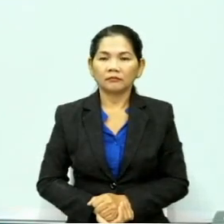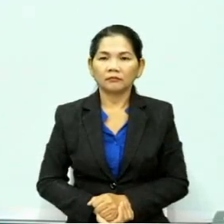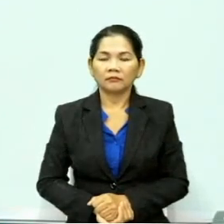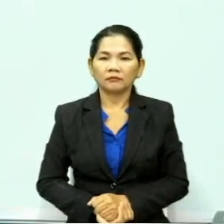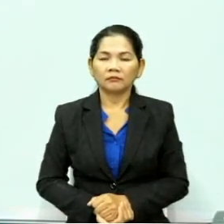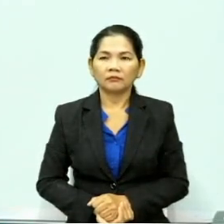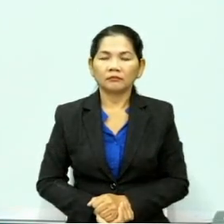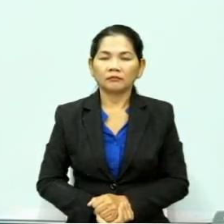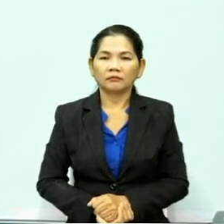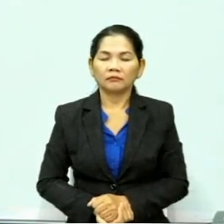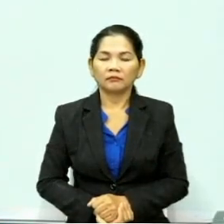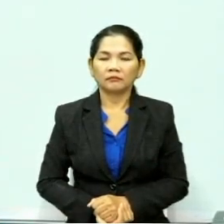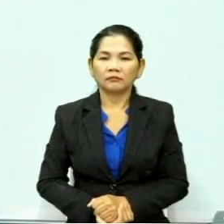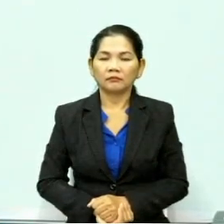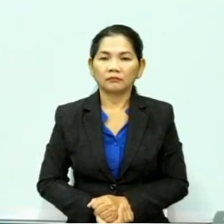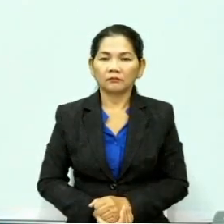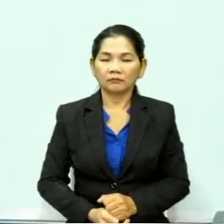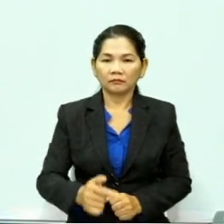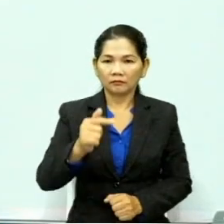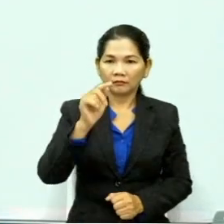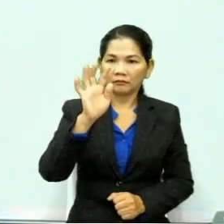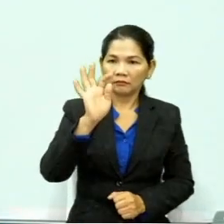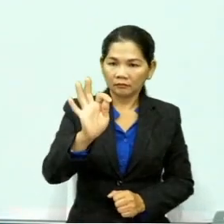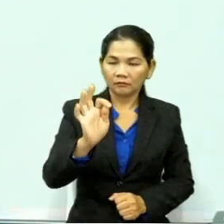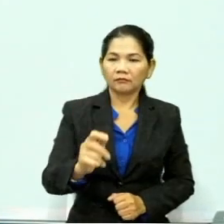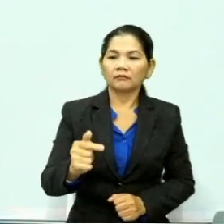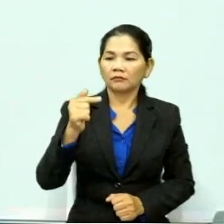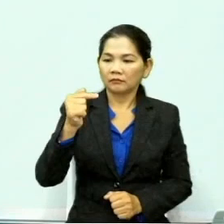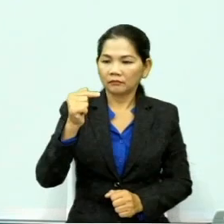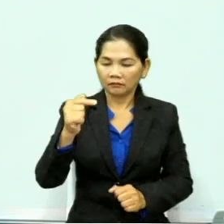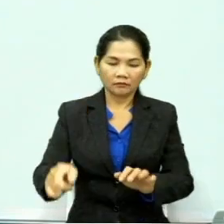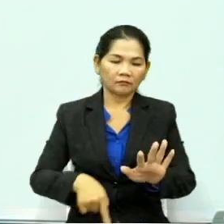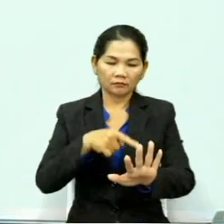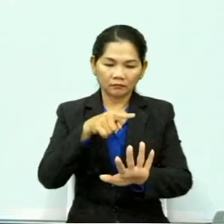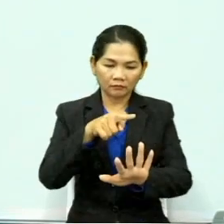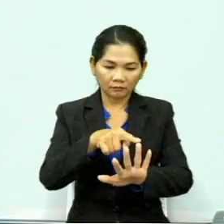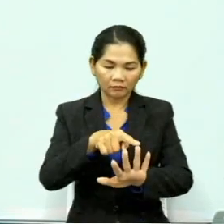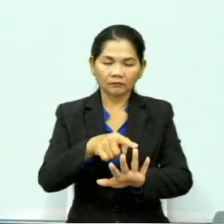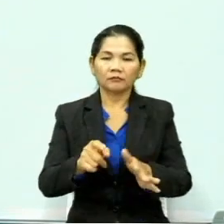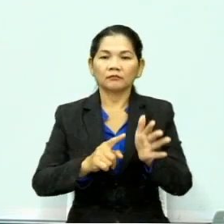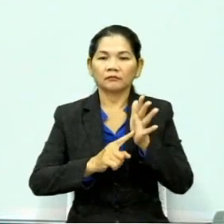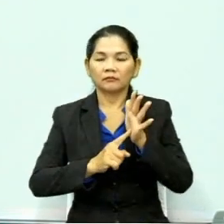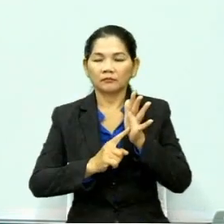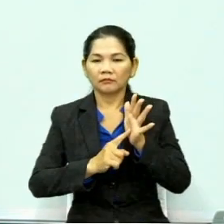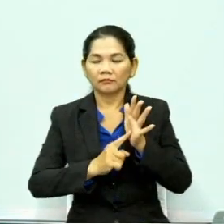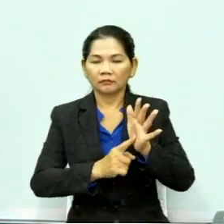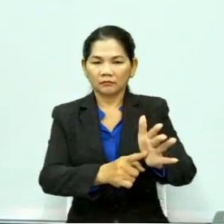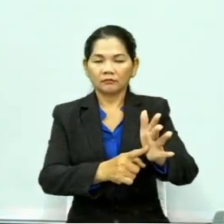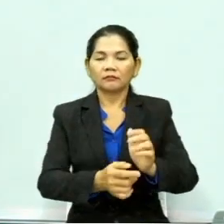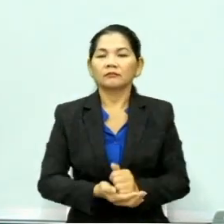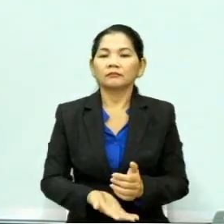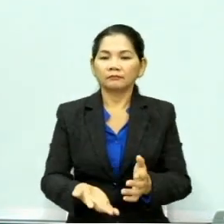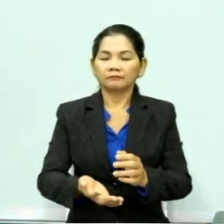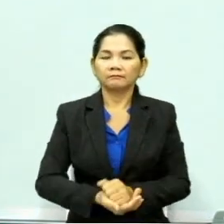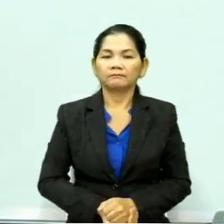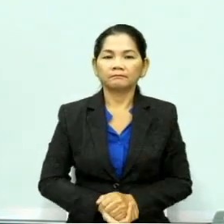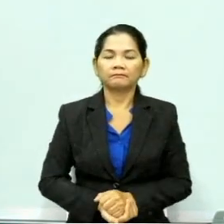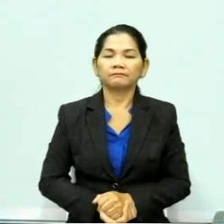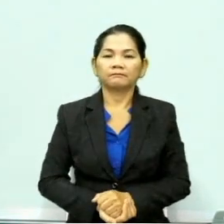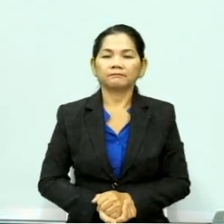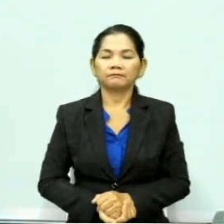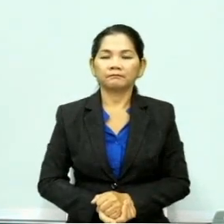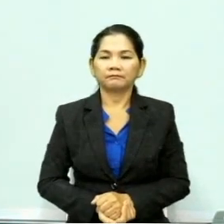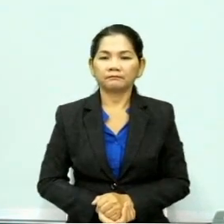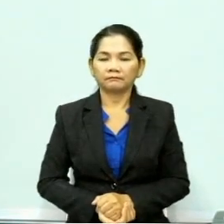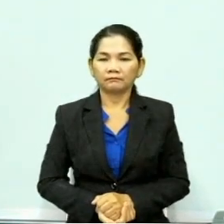chà vô nâng ngớ bàn tọ chà chẳng tê đai nè khu ưu tì hó nè khu ưu tì hói cấu nè con á chà ưu